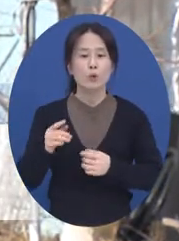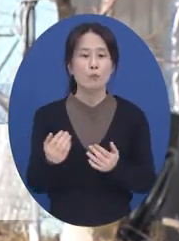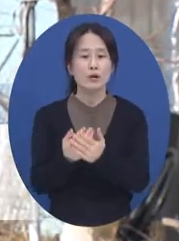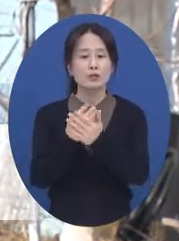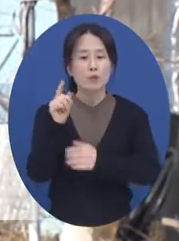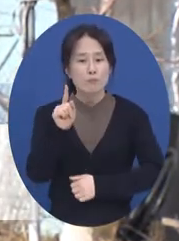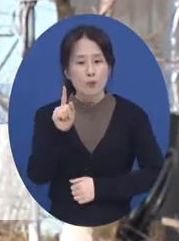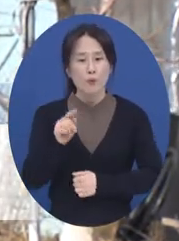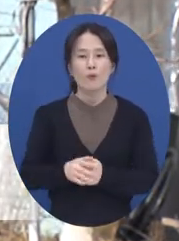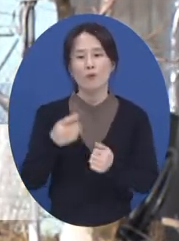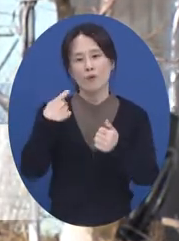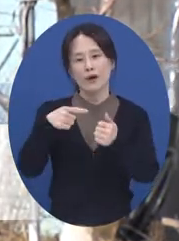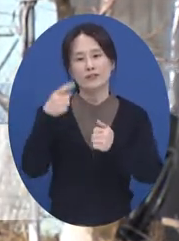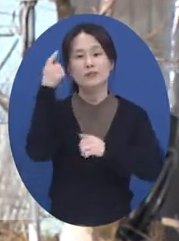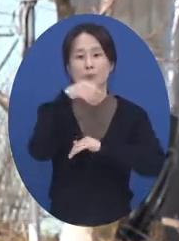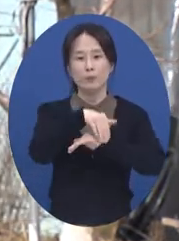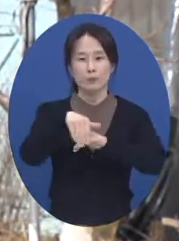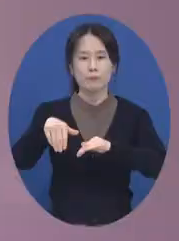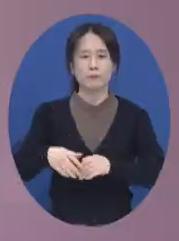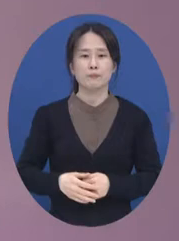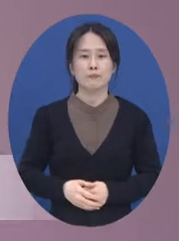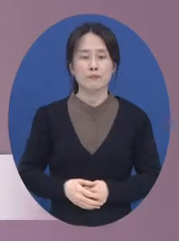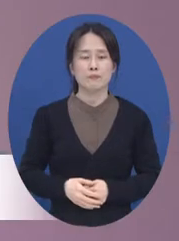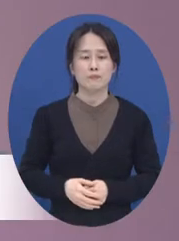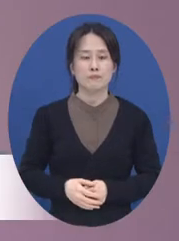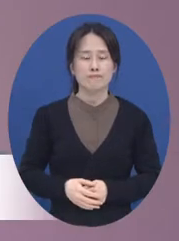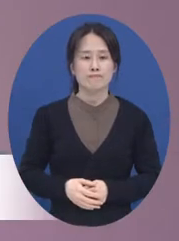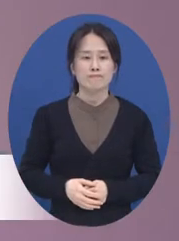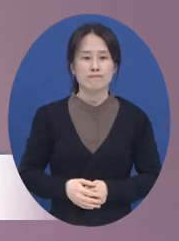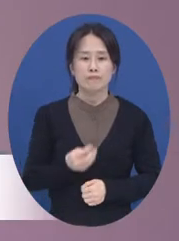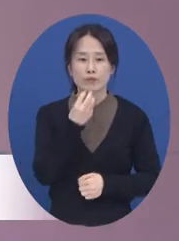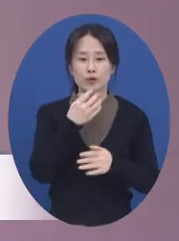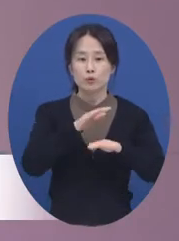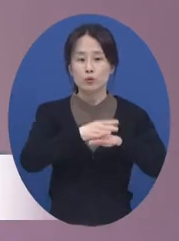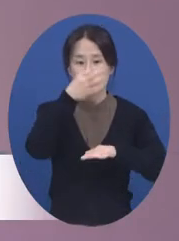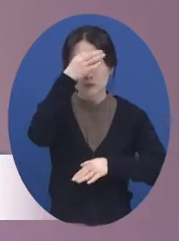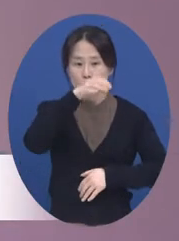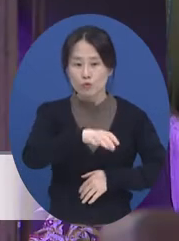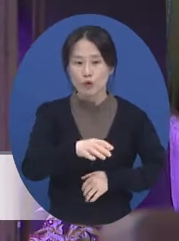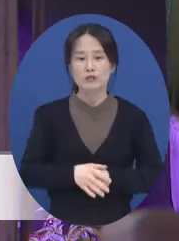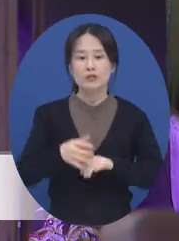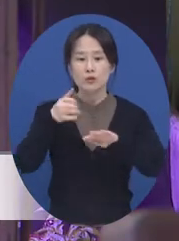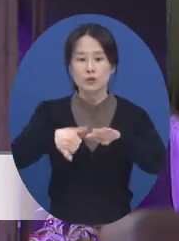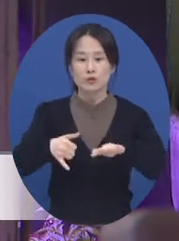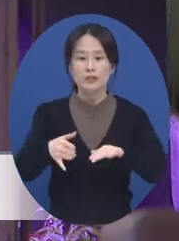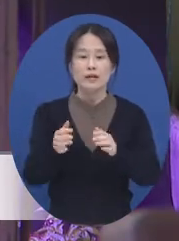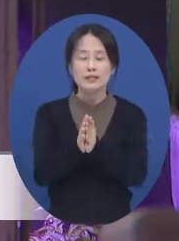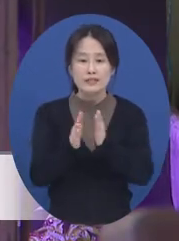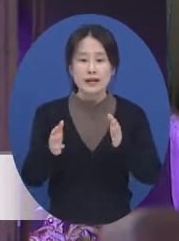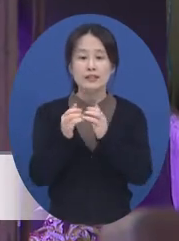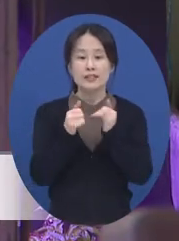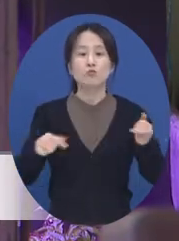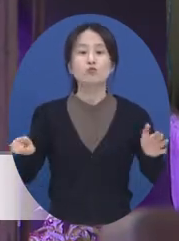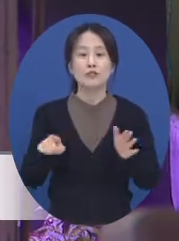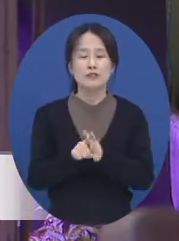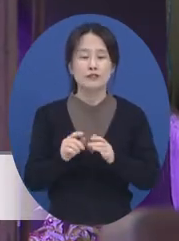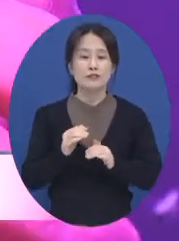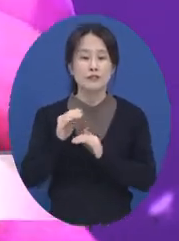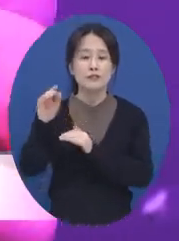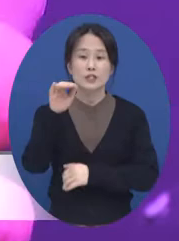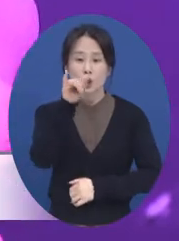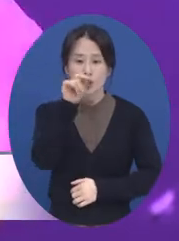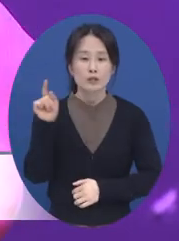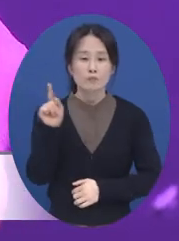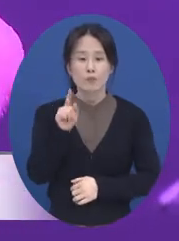개선해야 될 건지를 주로 컨설팅할 계획입니다. 이렇게 경기도 농업기술원이 귀농 창업에 뛰어든 농업인들을 위해 진행하고